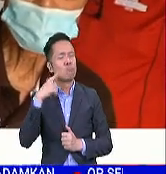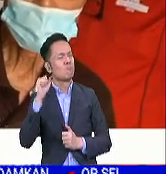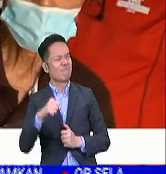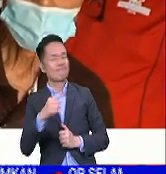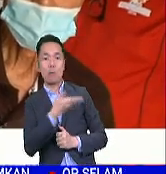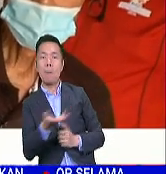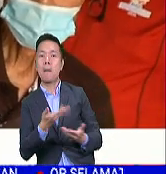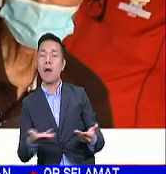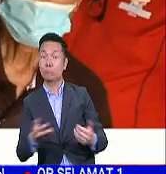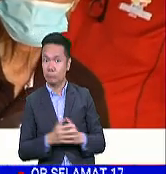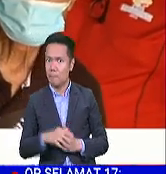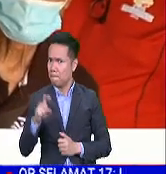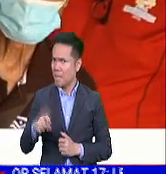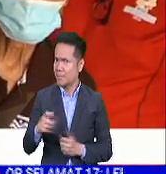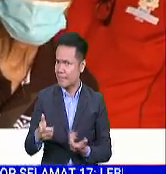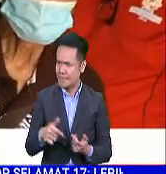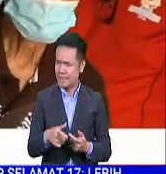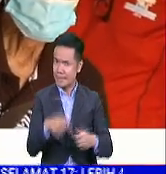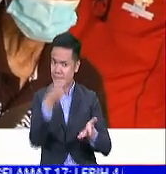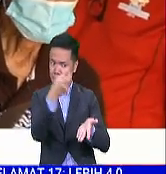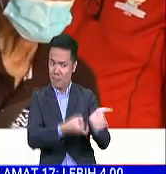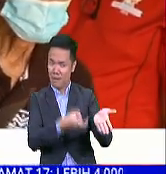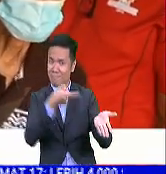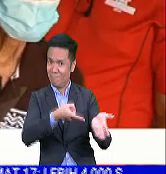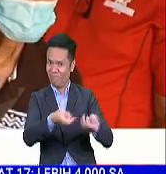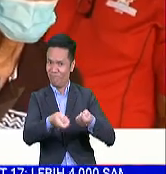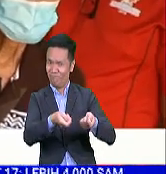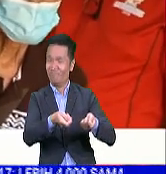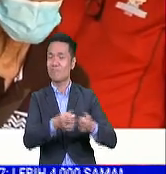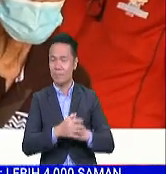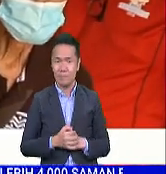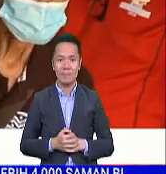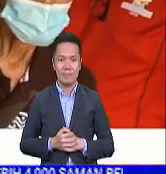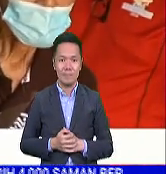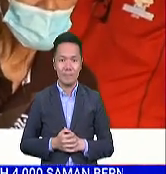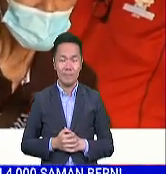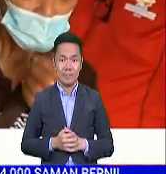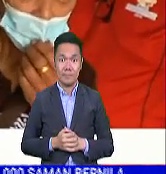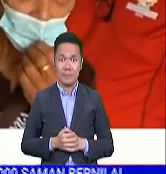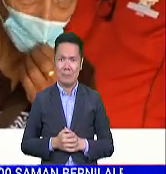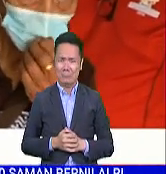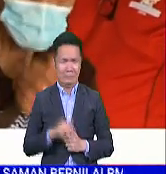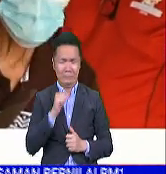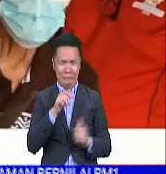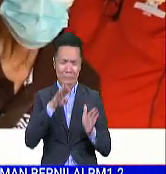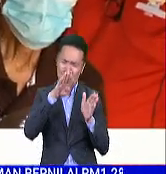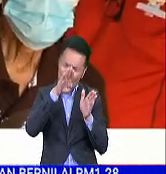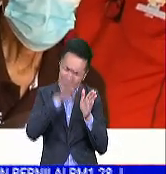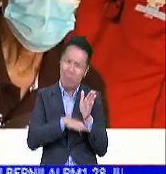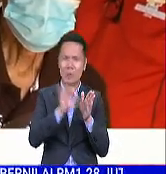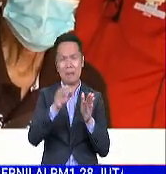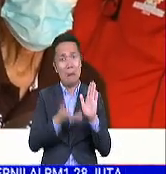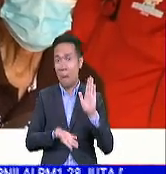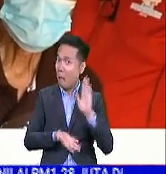barang mestilah diketalkan. Dan kalau dapat, biarnya turun lagi, jangannya naik lagi.